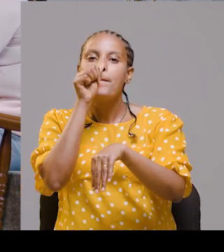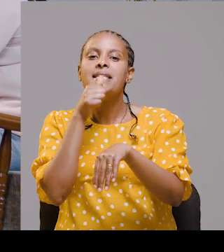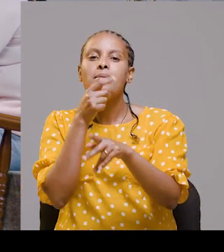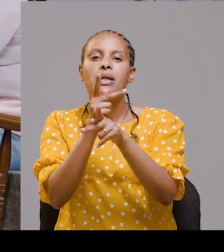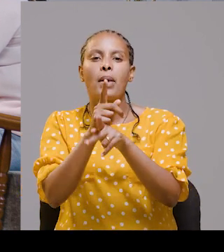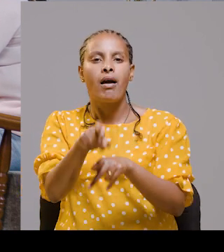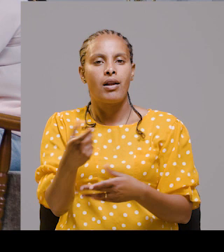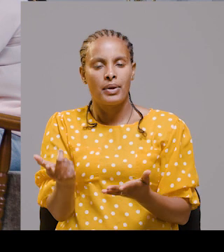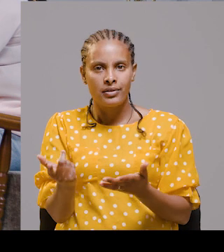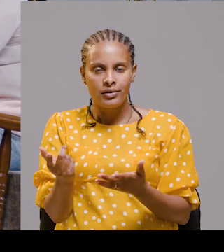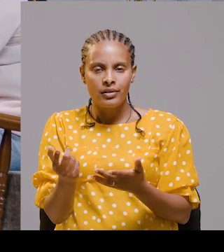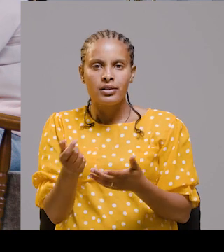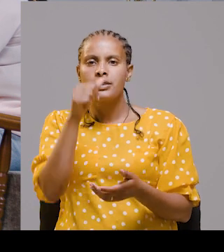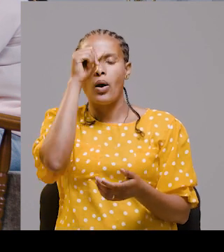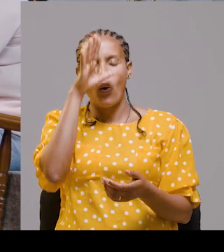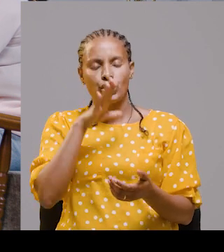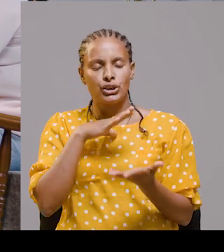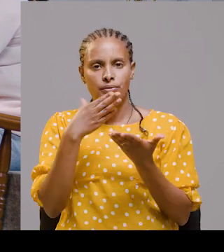የሚያስቡት ሰዎች